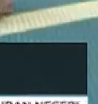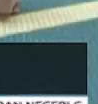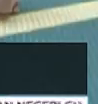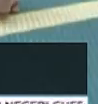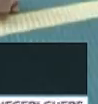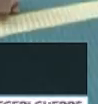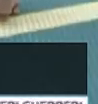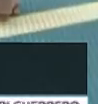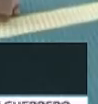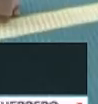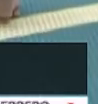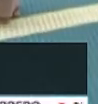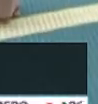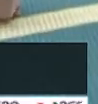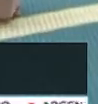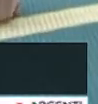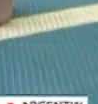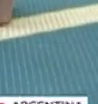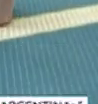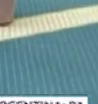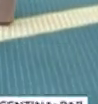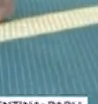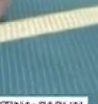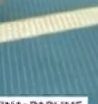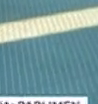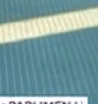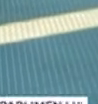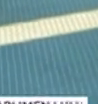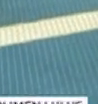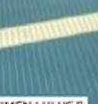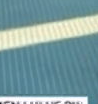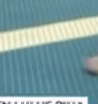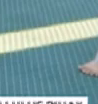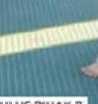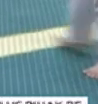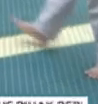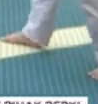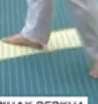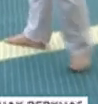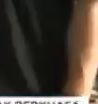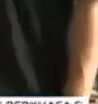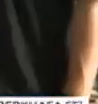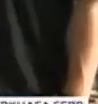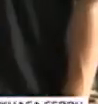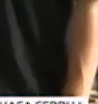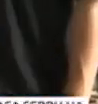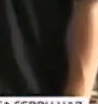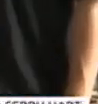tersebut. Laporan Fakhrul Razi Ismail bersama jurukamera Rosli Aziz untuk RTM.